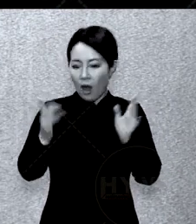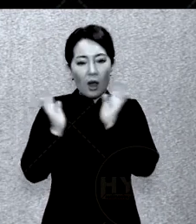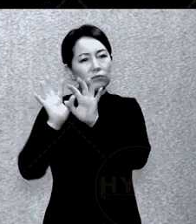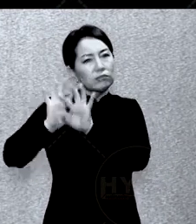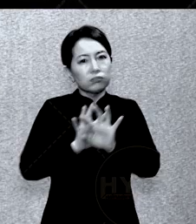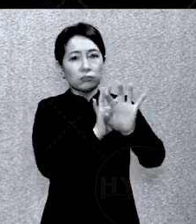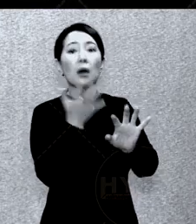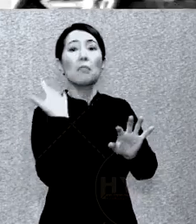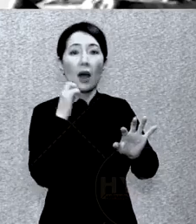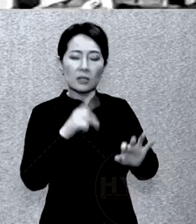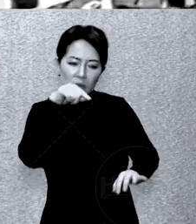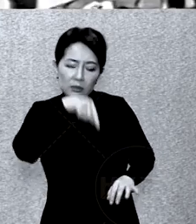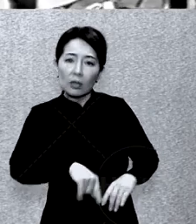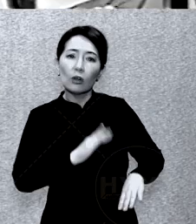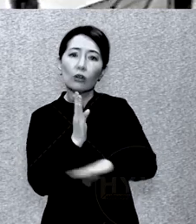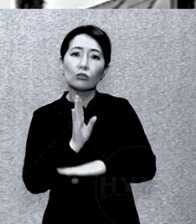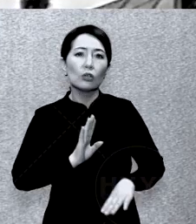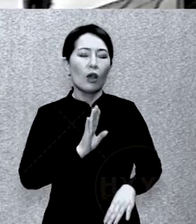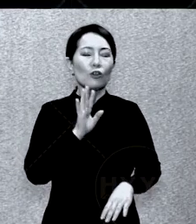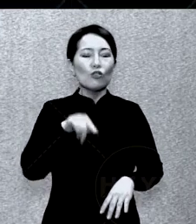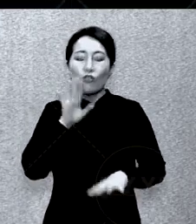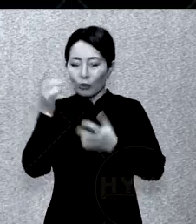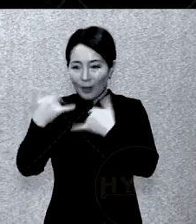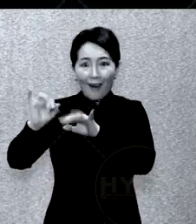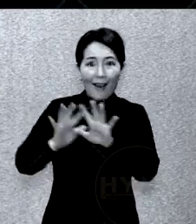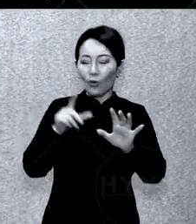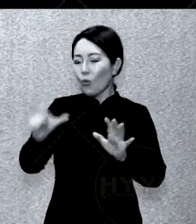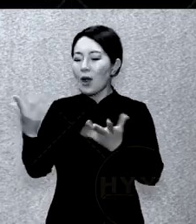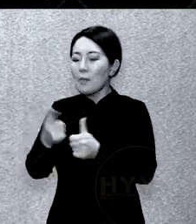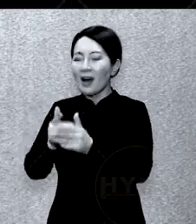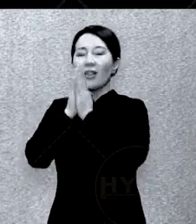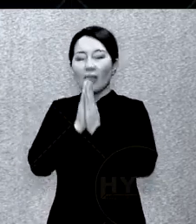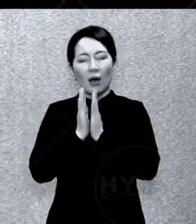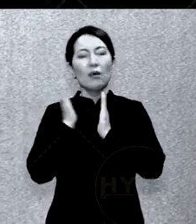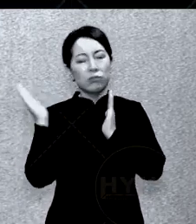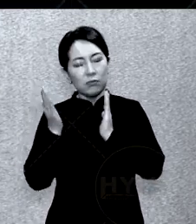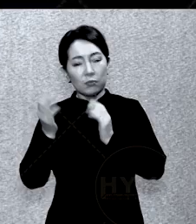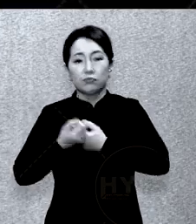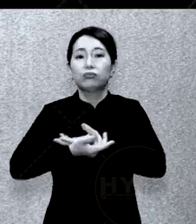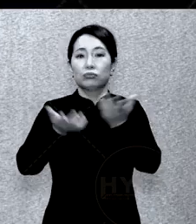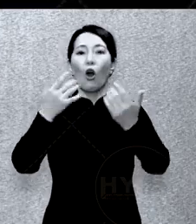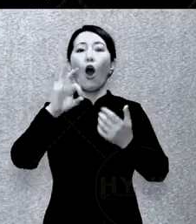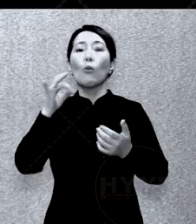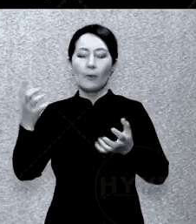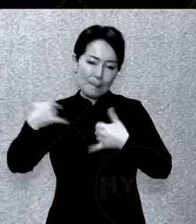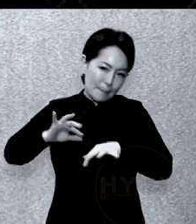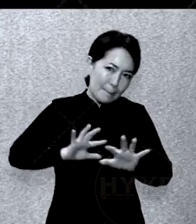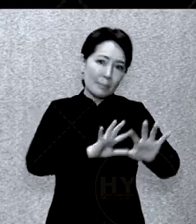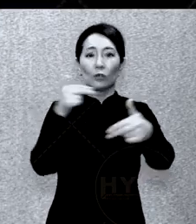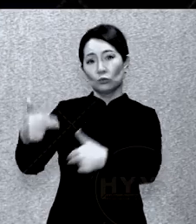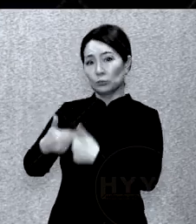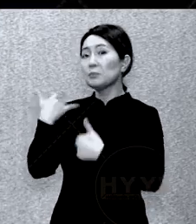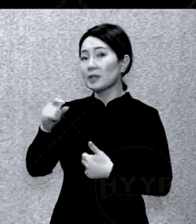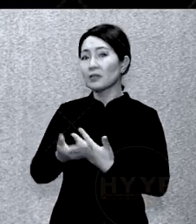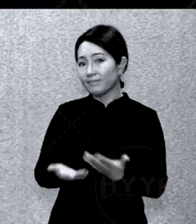бас өгөөд хамтдаа бид нар явж исэн. Тэг өглөө нь одоо тэр нутгийн бас одоо ламаа бидрийг ном уншуулаа.